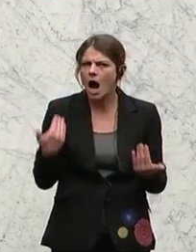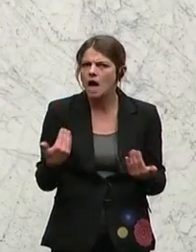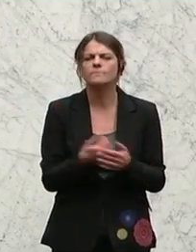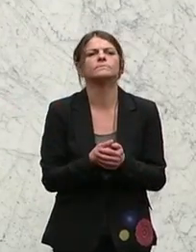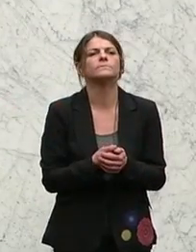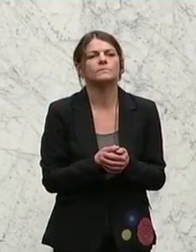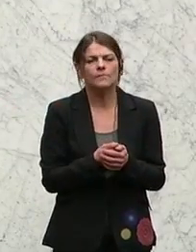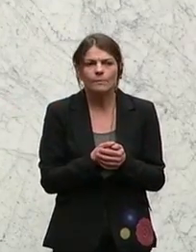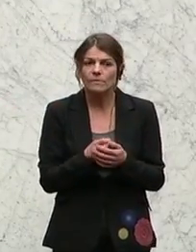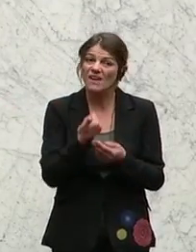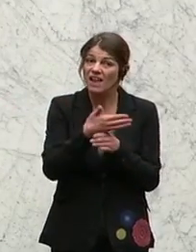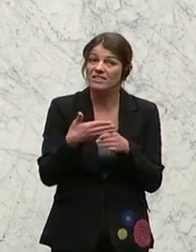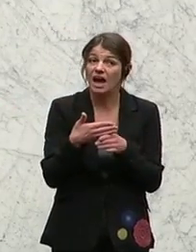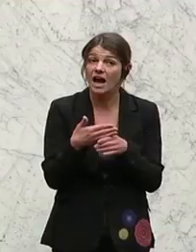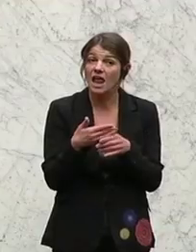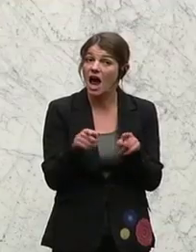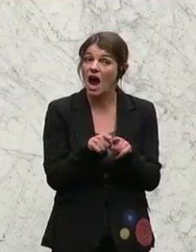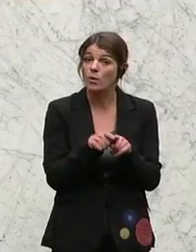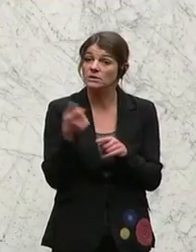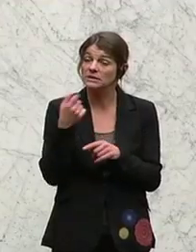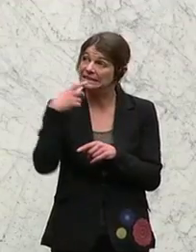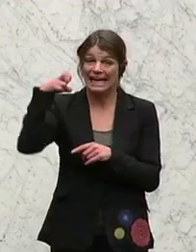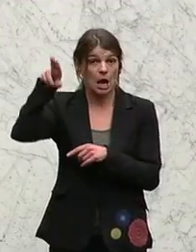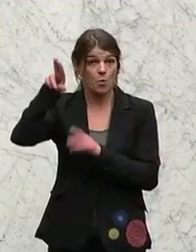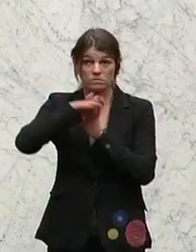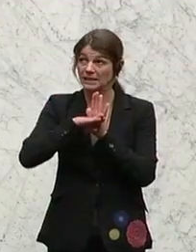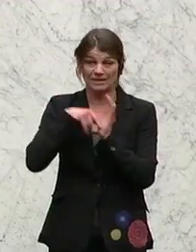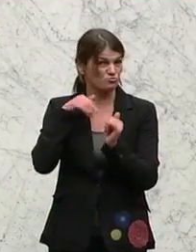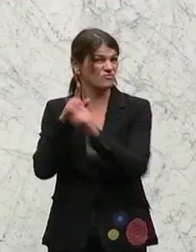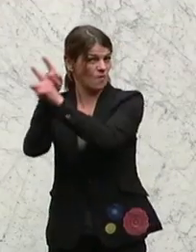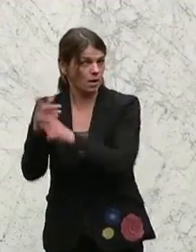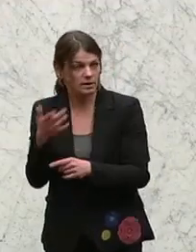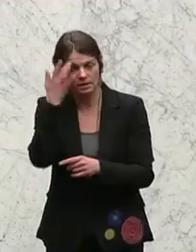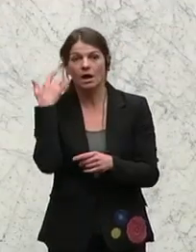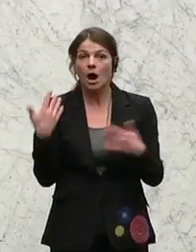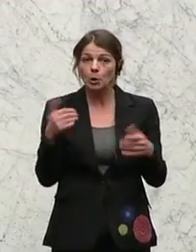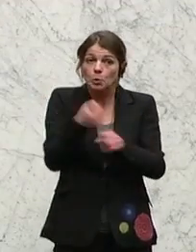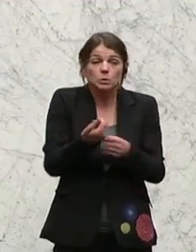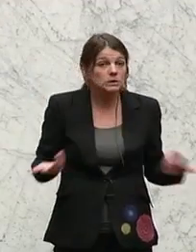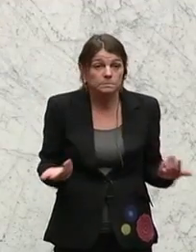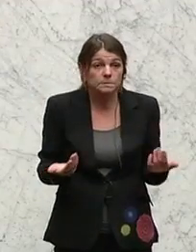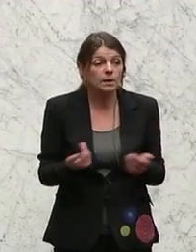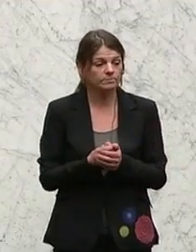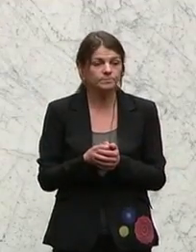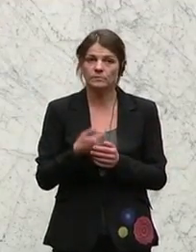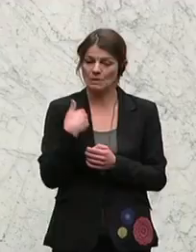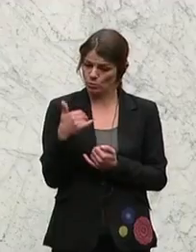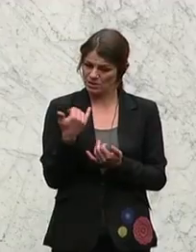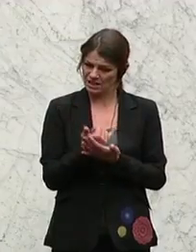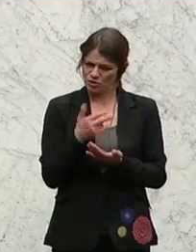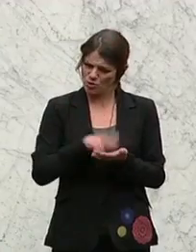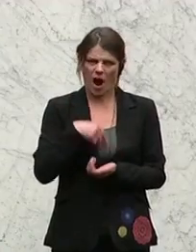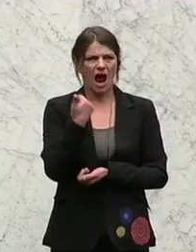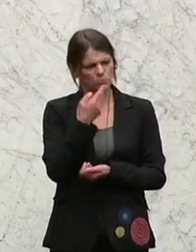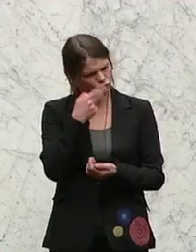teilweise auch auf EU-Regelungen zurückzuführen sind. Aber nichtsdestotrotz gilt es auch jetzt noch einmal